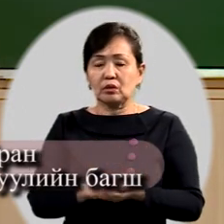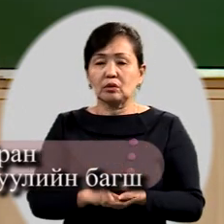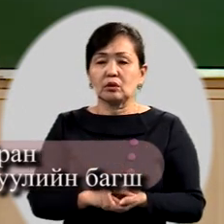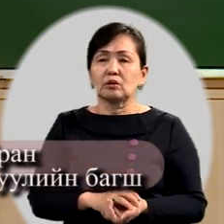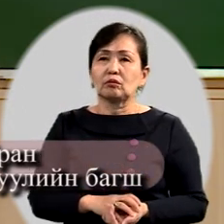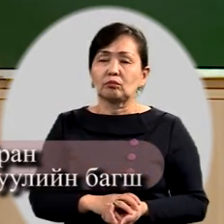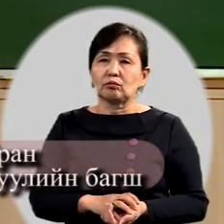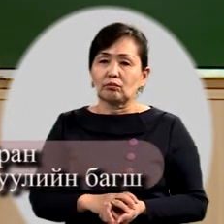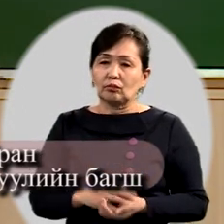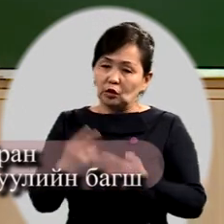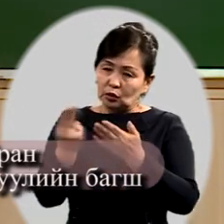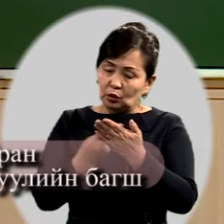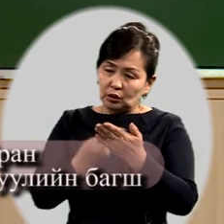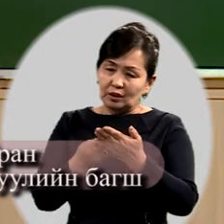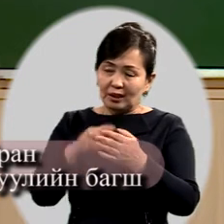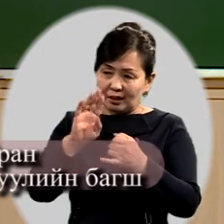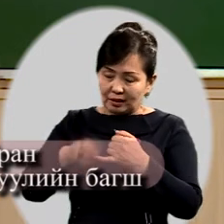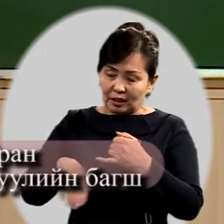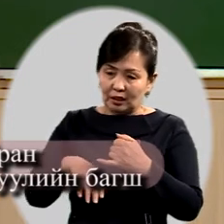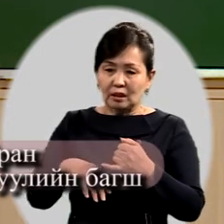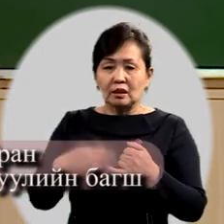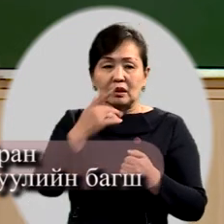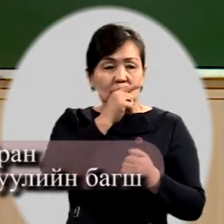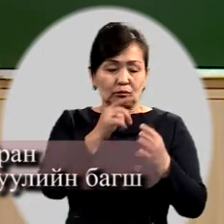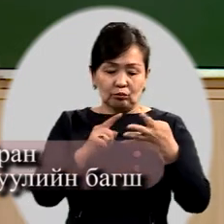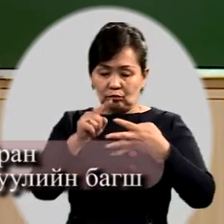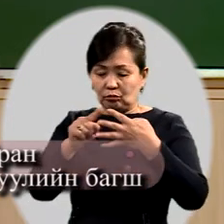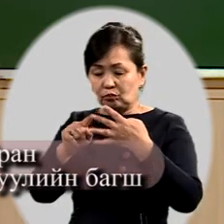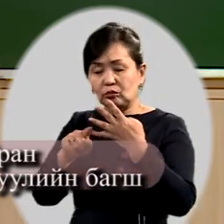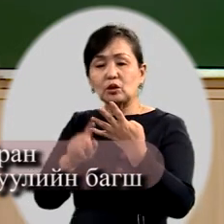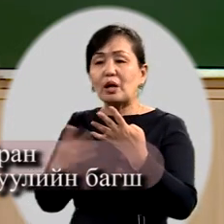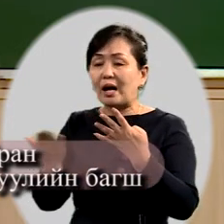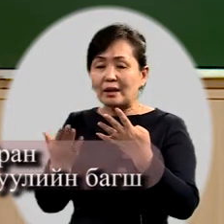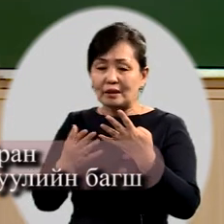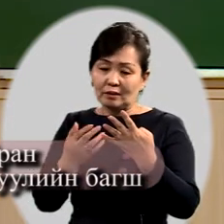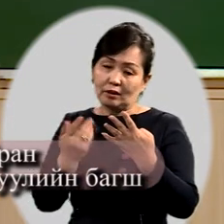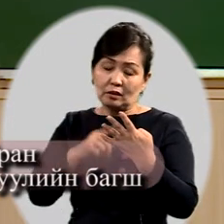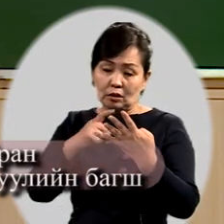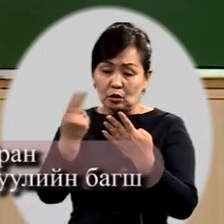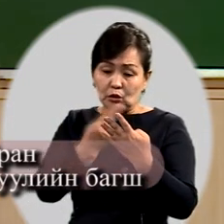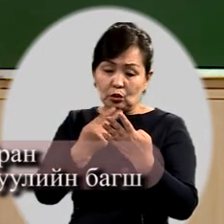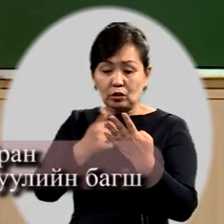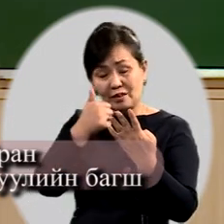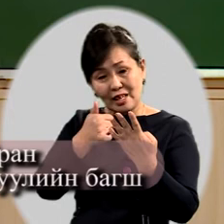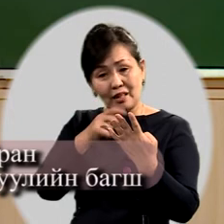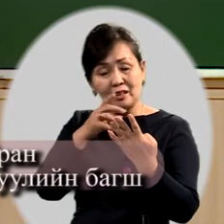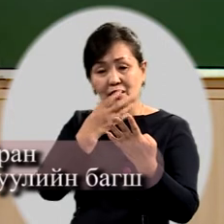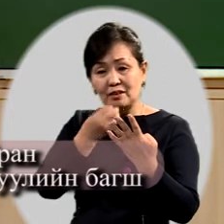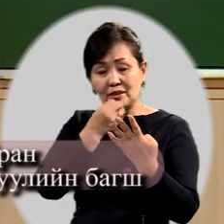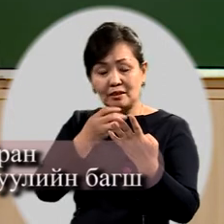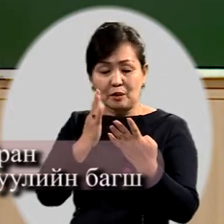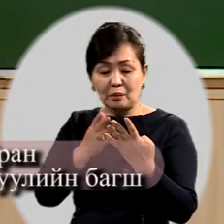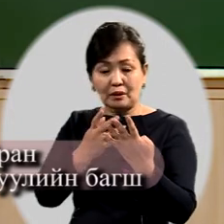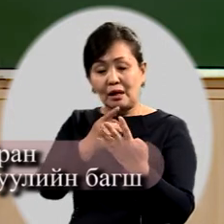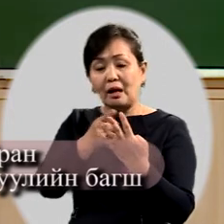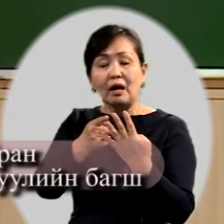Осылай сызғаннан кейін өзіңе сызуға оңайырақ, әрі қарайда түрлі ой сипаттайтындай